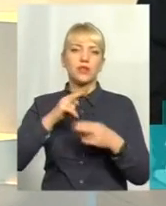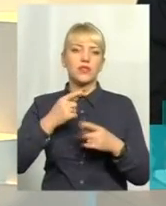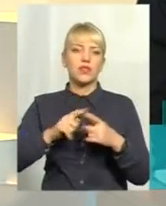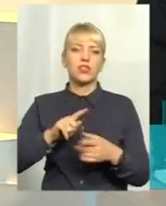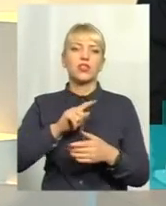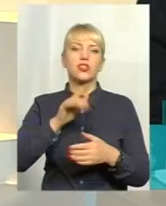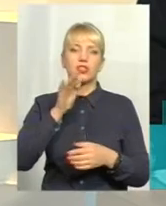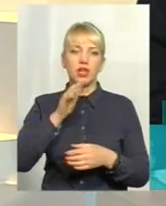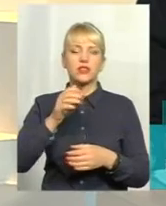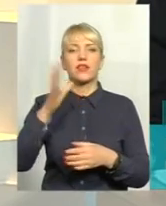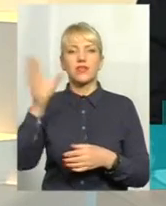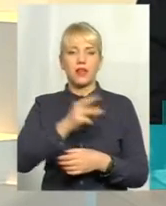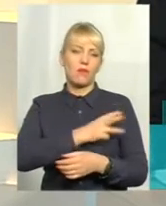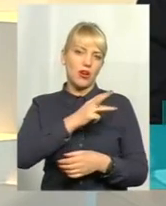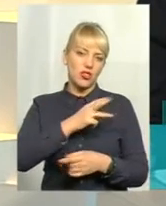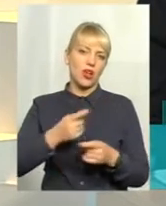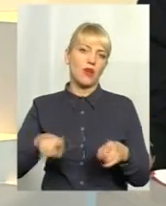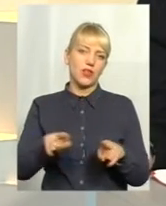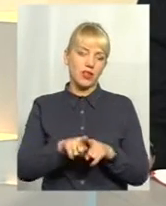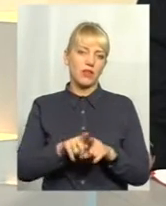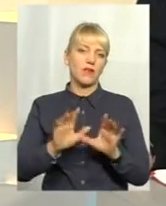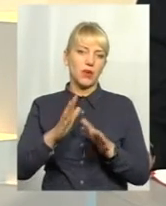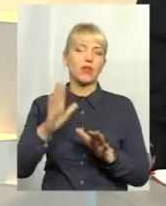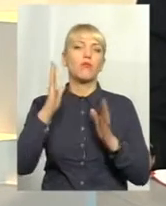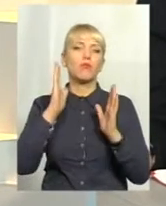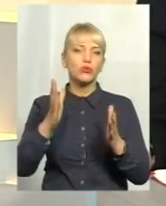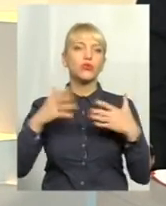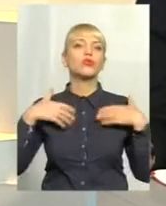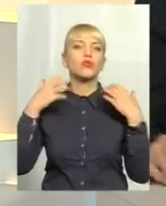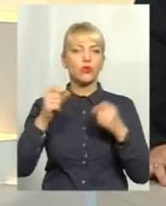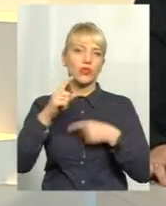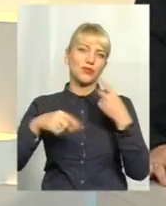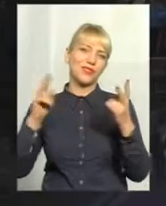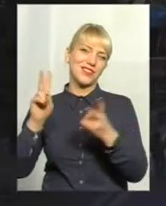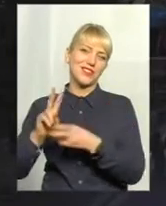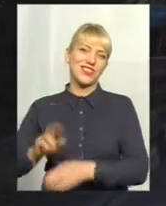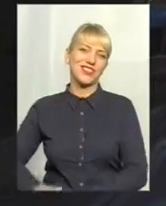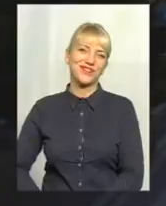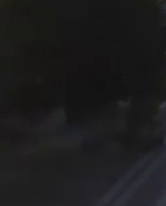Ну, всім побажаю стандартно в такому випадку бути здорові. Ну, і до зустрічі!